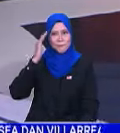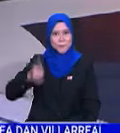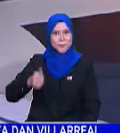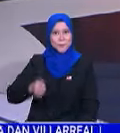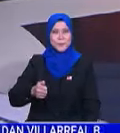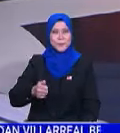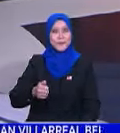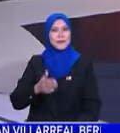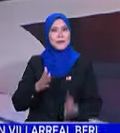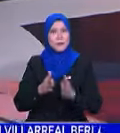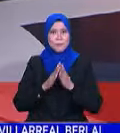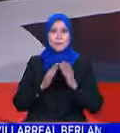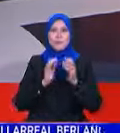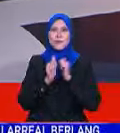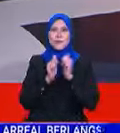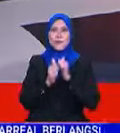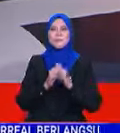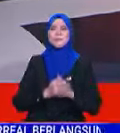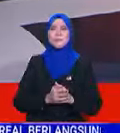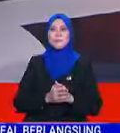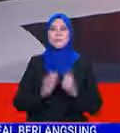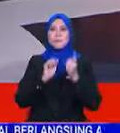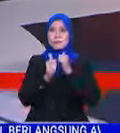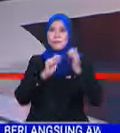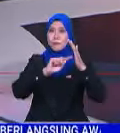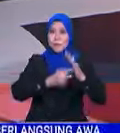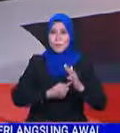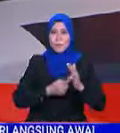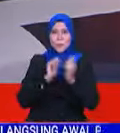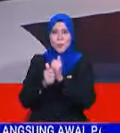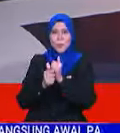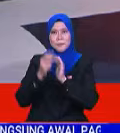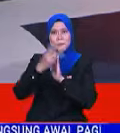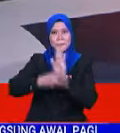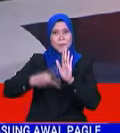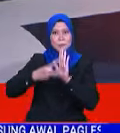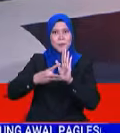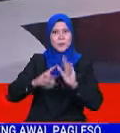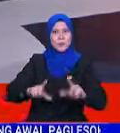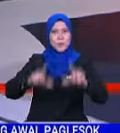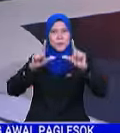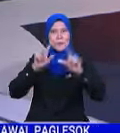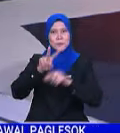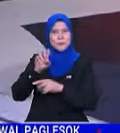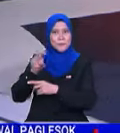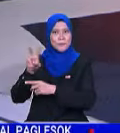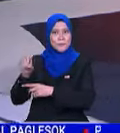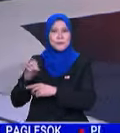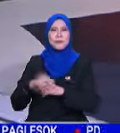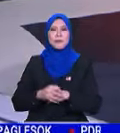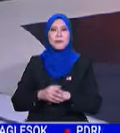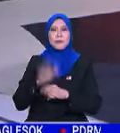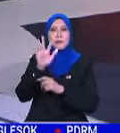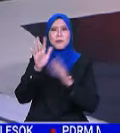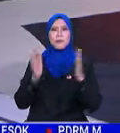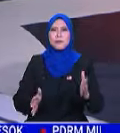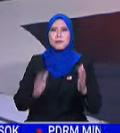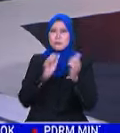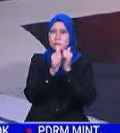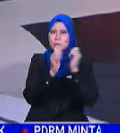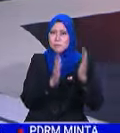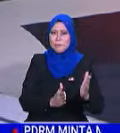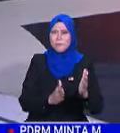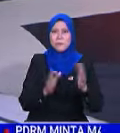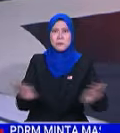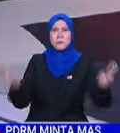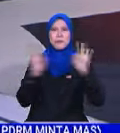Assalamualaikum dan salam sukan untuk semua. Edisi sukan kita mulakan dengan perkembangan Sukan Paralimpik Tokyo 2020. 5 orang atlet Paralimpik menjadi sanak